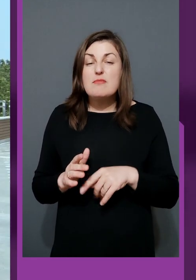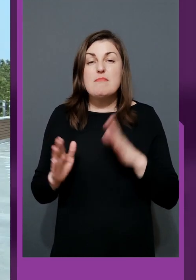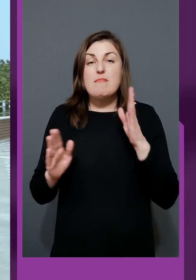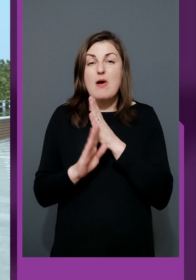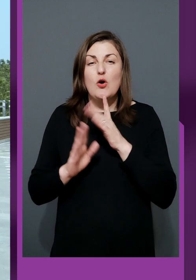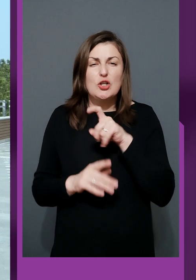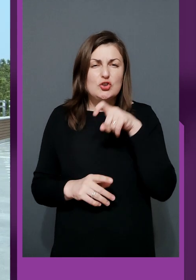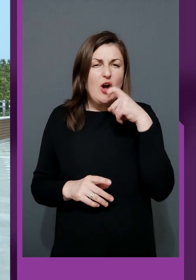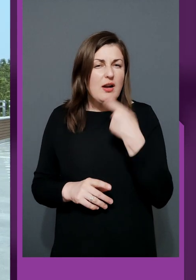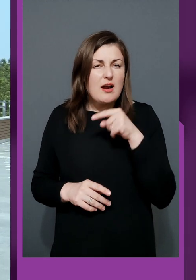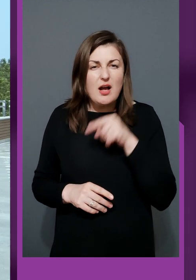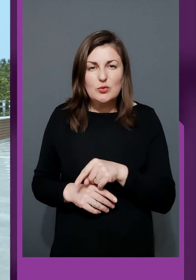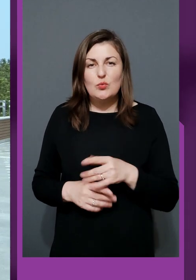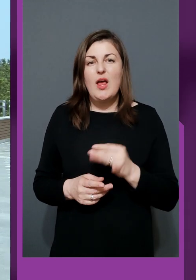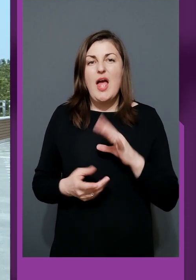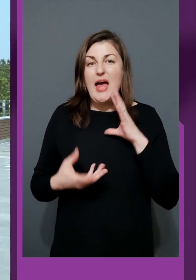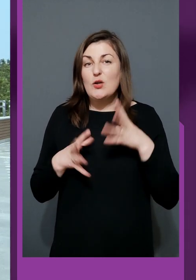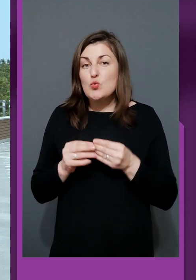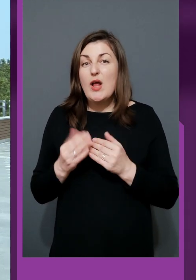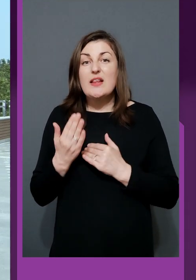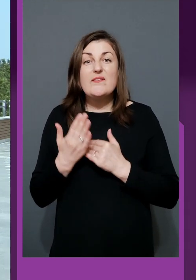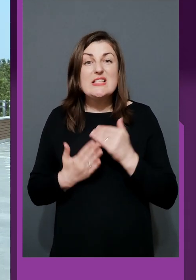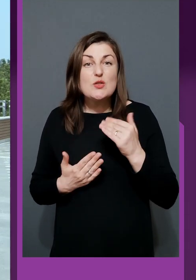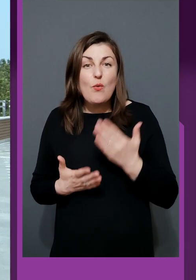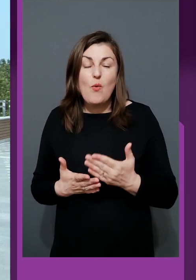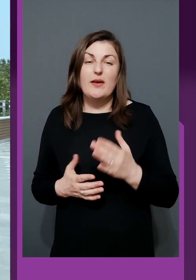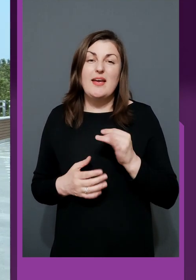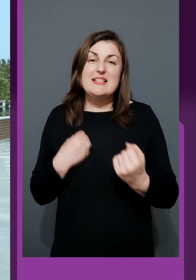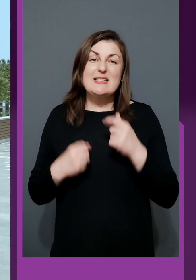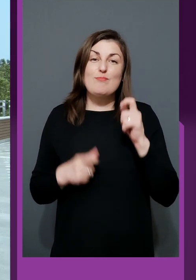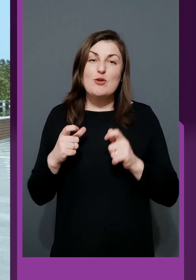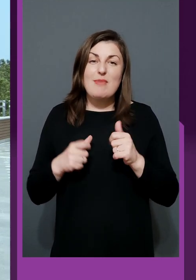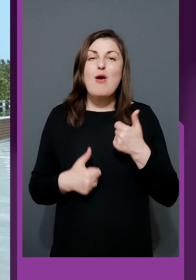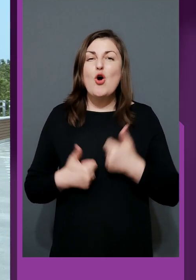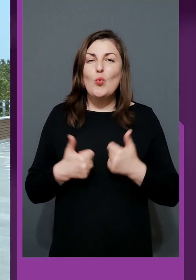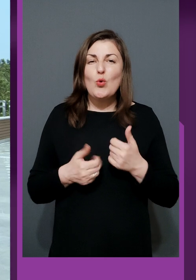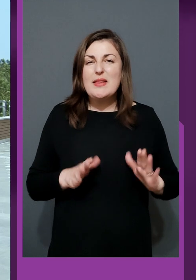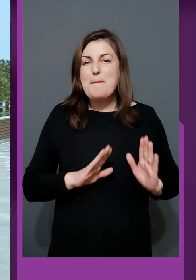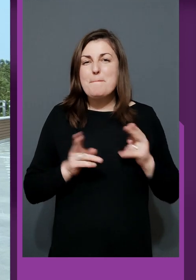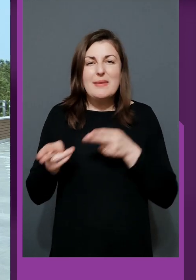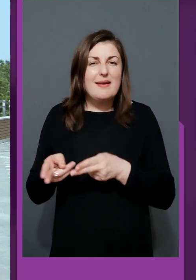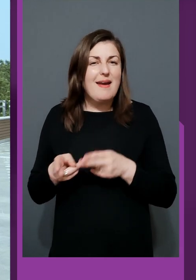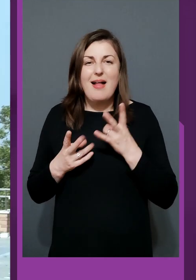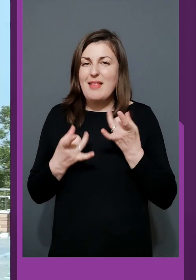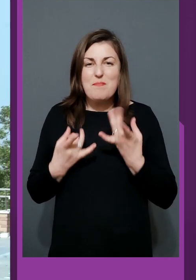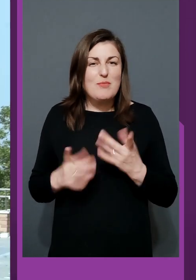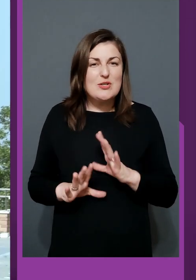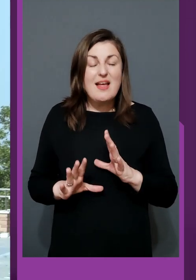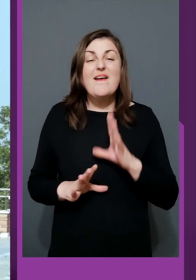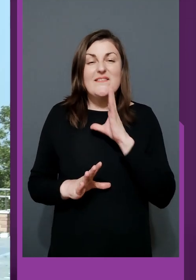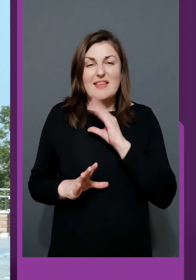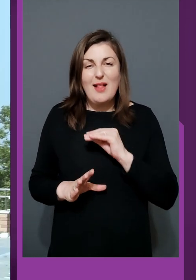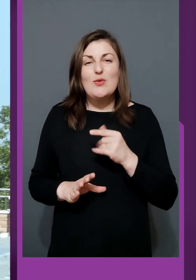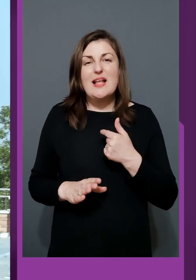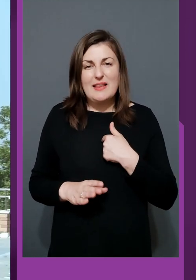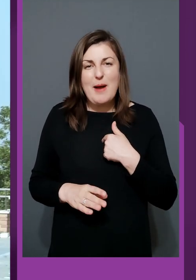погода жар така Тут і результати високі спортсмени конкуренти приїхали такі непрості вдалося нам